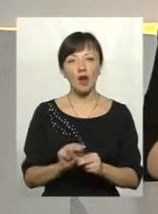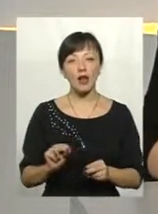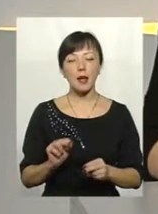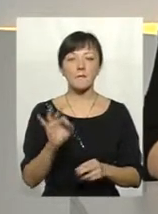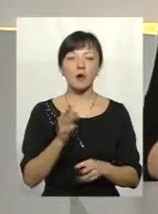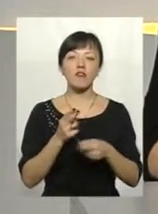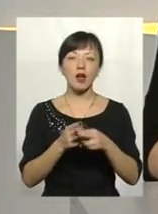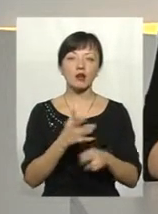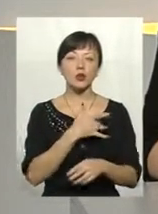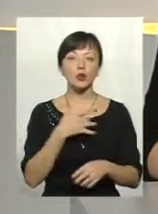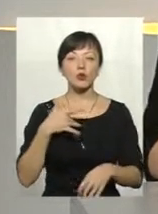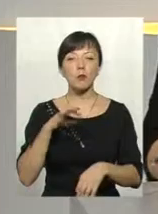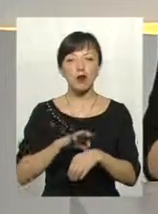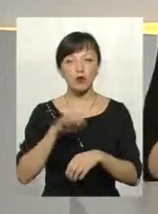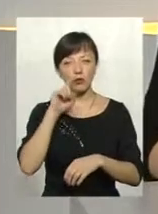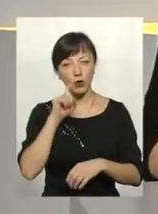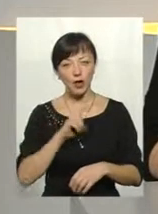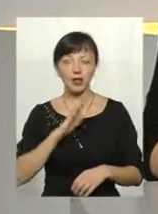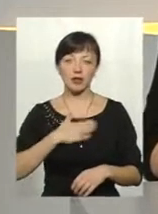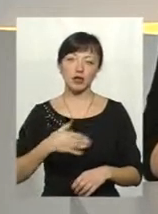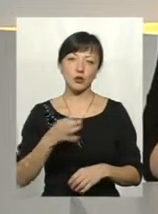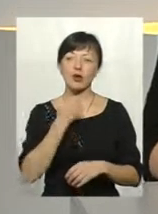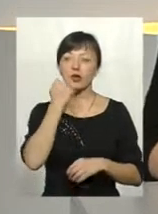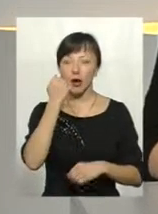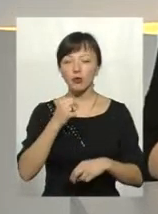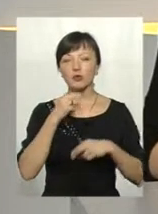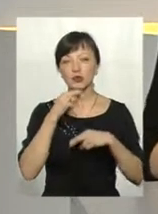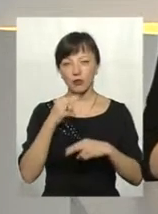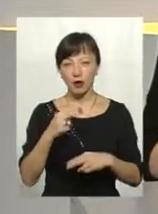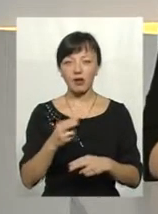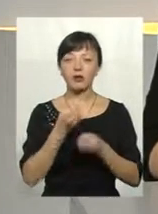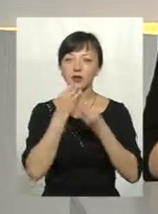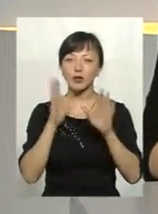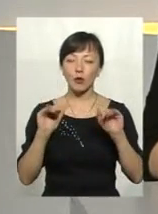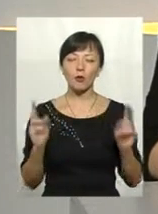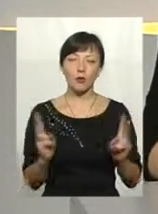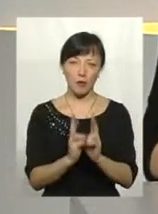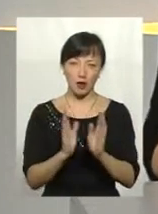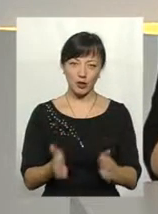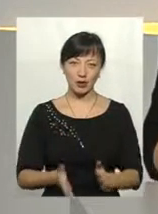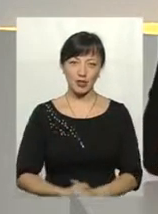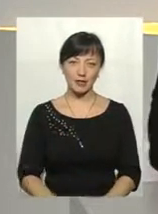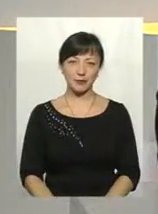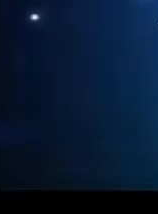профілактику туберкульозу в Україні і в нашій області. Дякуємо вам за розмову. На все добре. Побачимось.